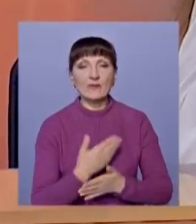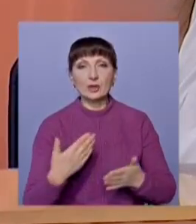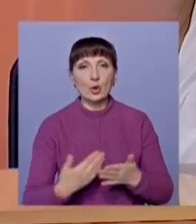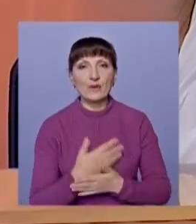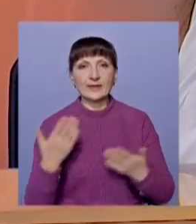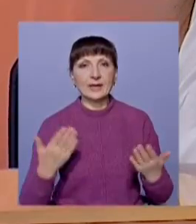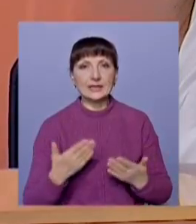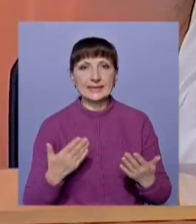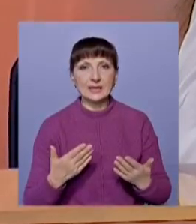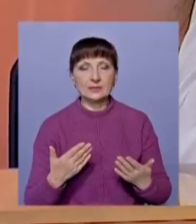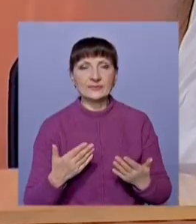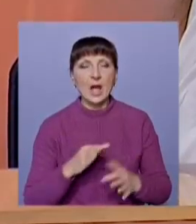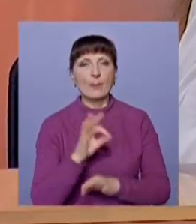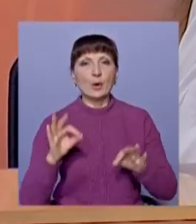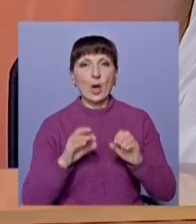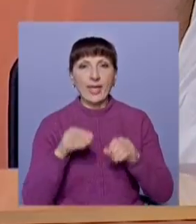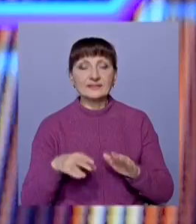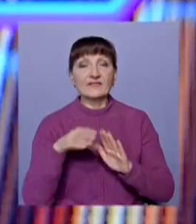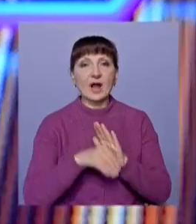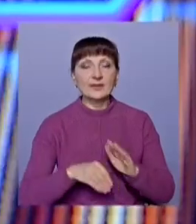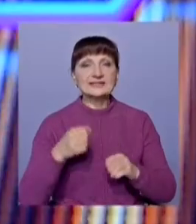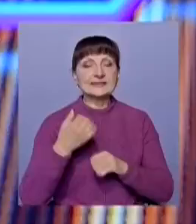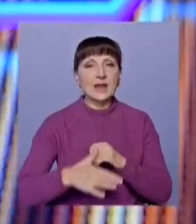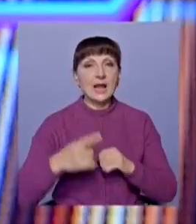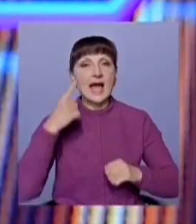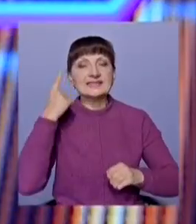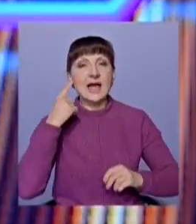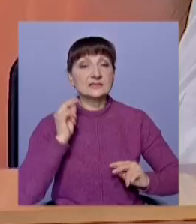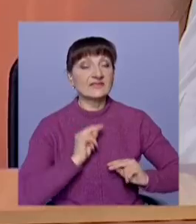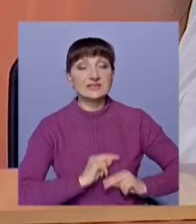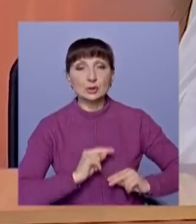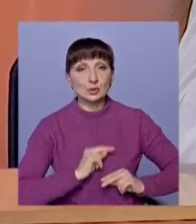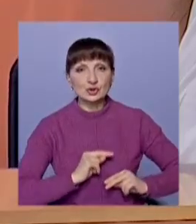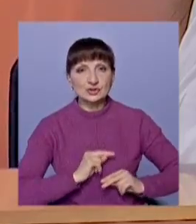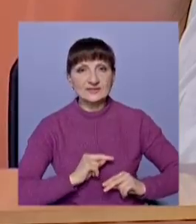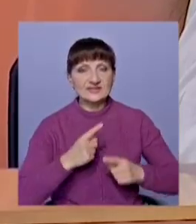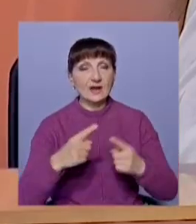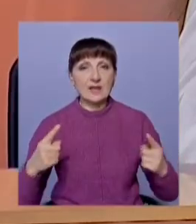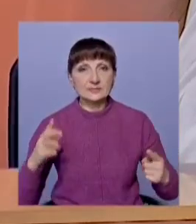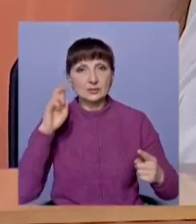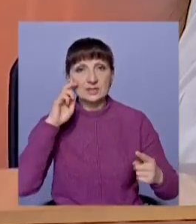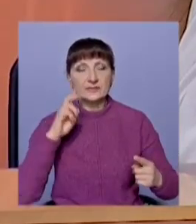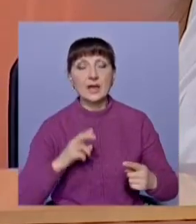какие-то проекты в рамках Центральноазиатского сотрудничества. Вот, при этом торговые